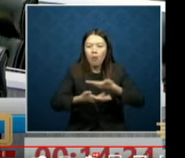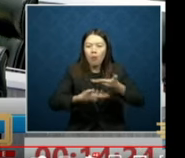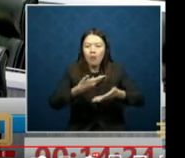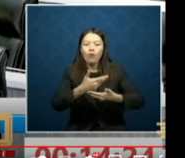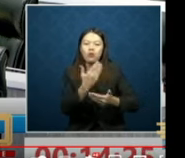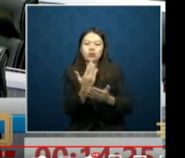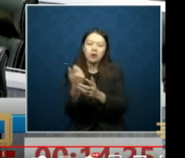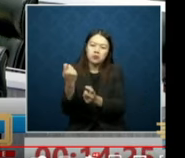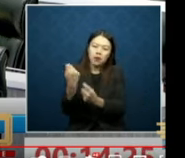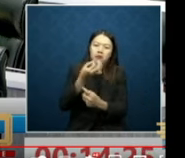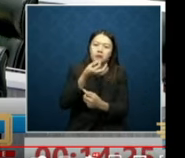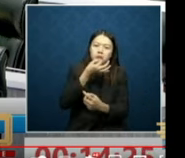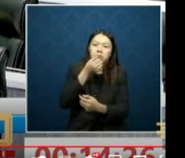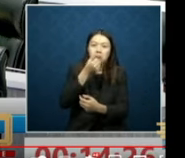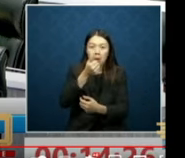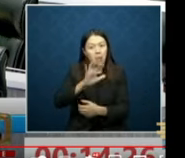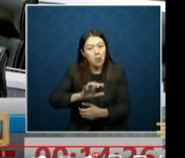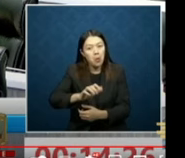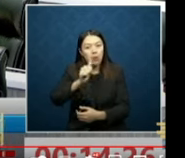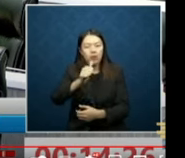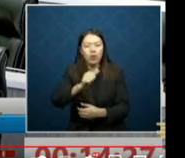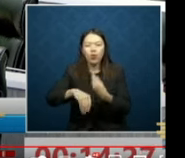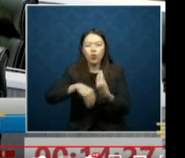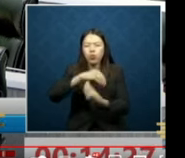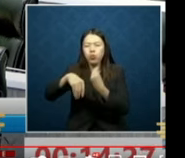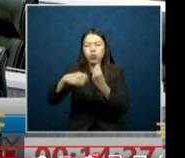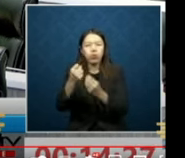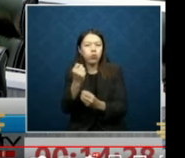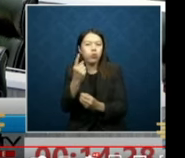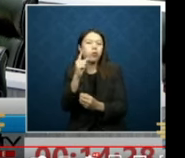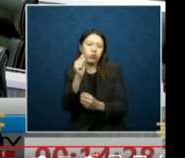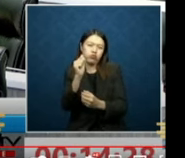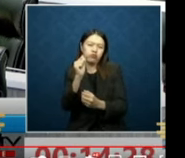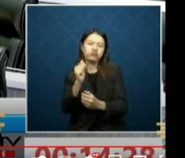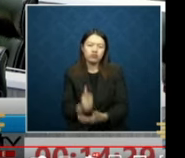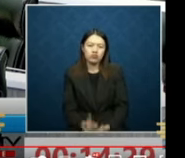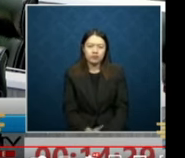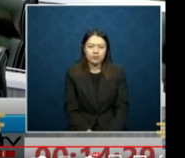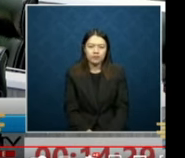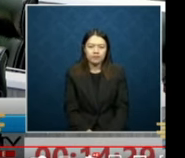การจ้างงานสร้างอาชีพเกิดการหมุนเวียนเศรษฐกิจอีกหลายรอบ